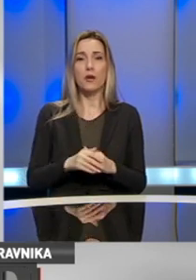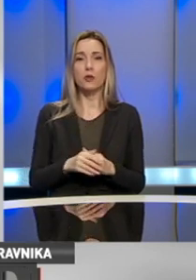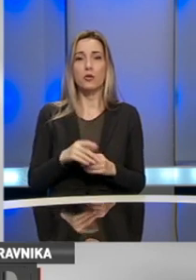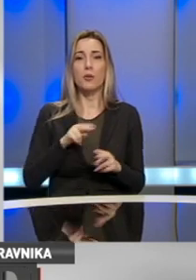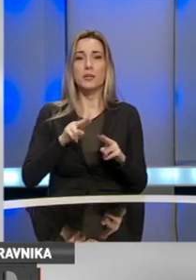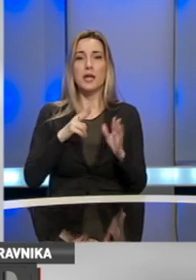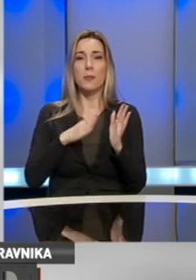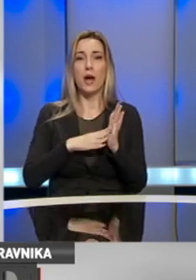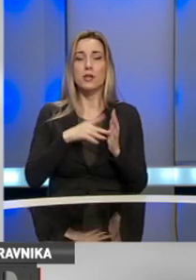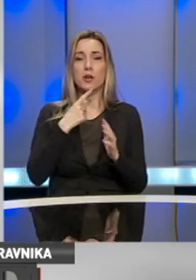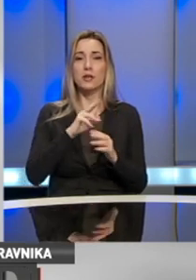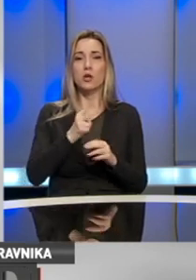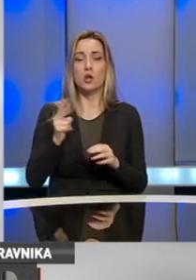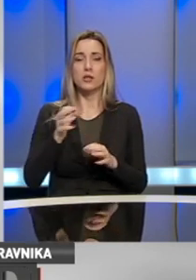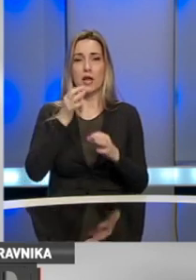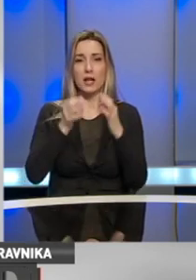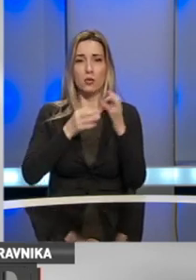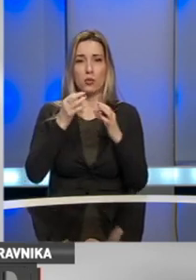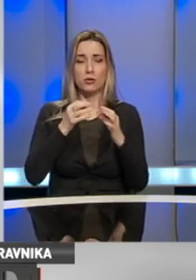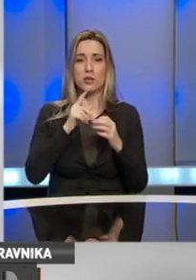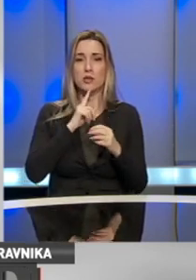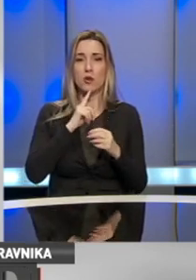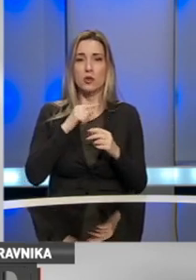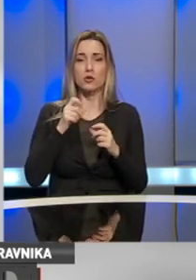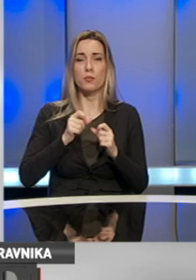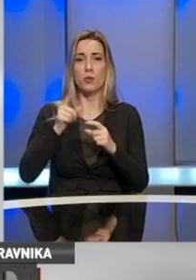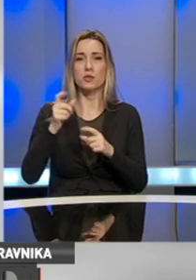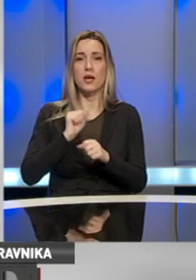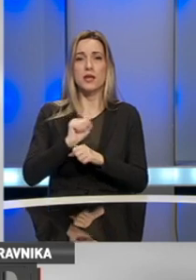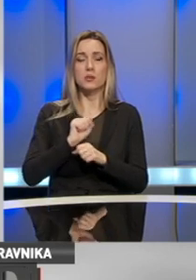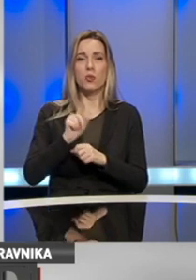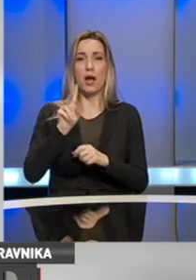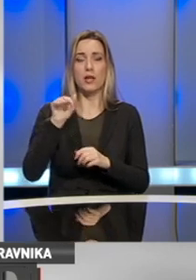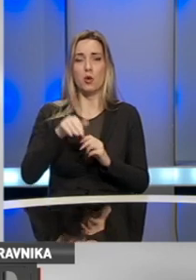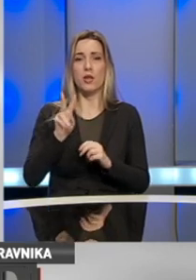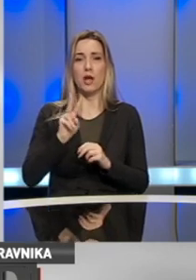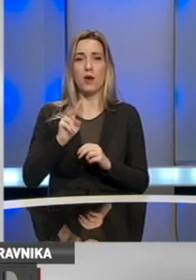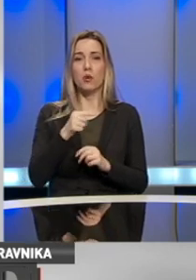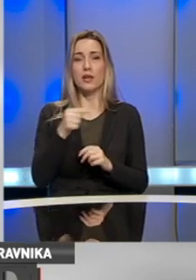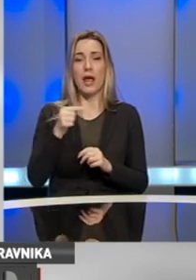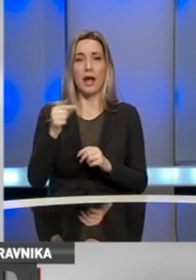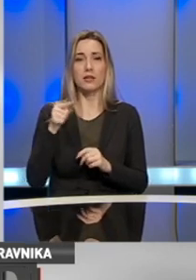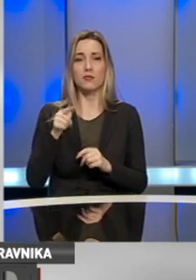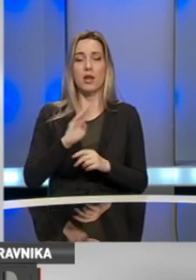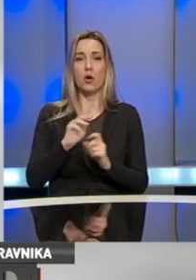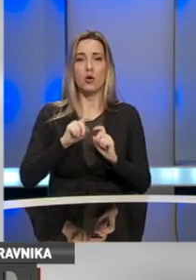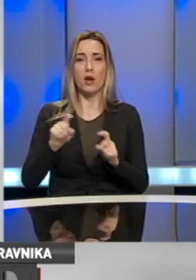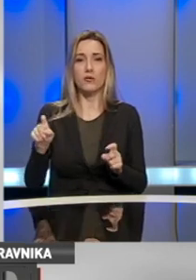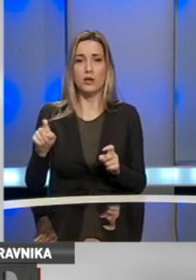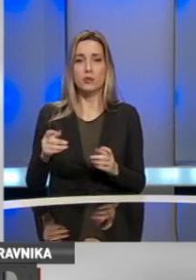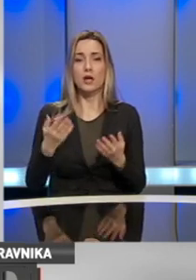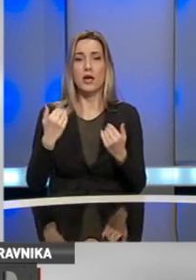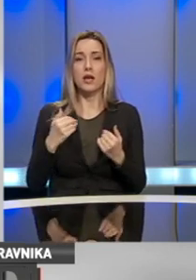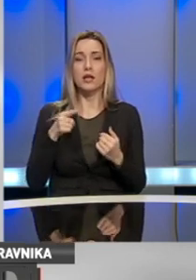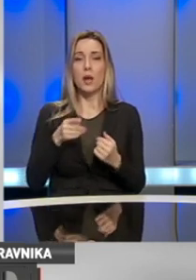je kazao da su ostali uzorci koji su na testiranje poslani iz Vugojna i Donjeg Vakufa negativni na koronavirus, te da